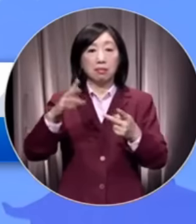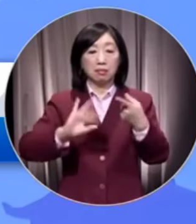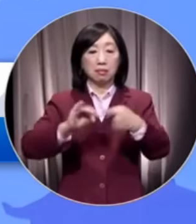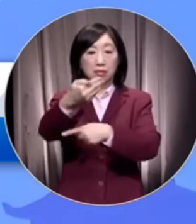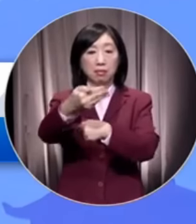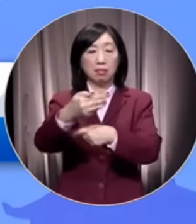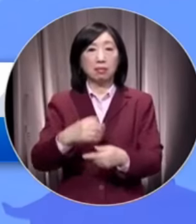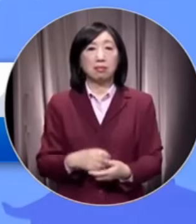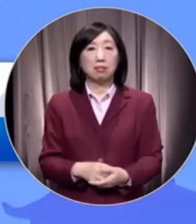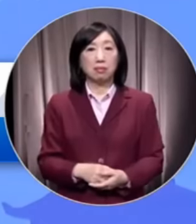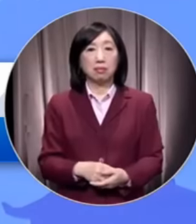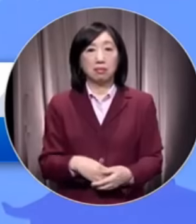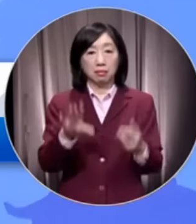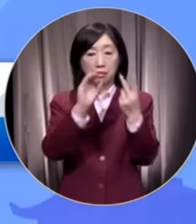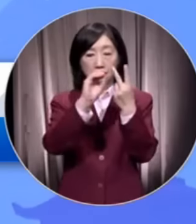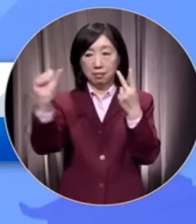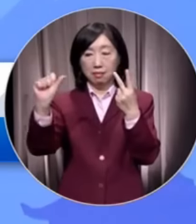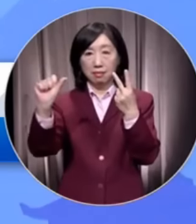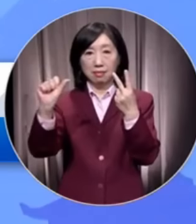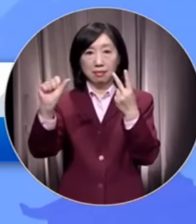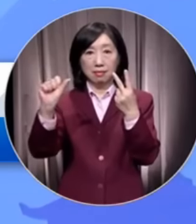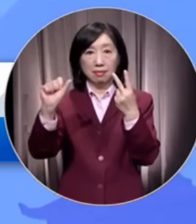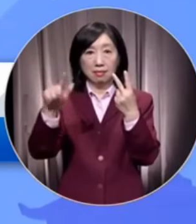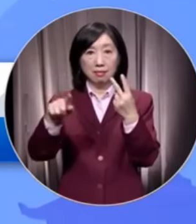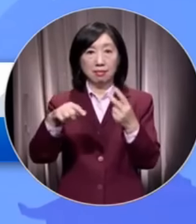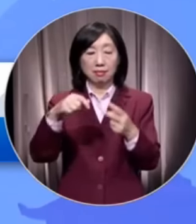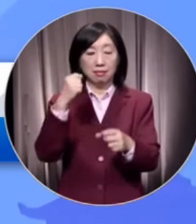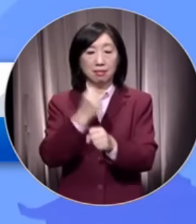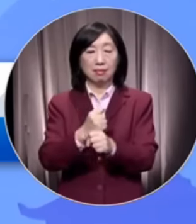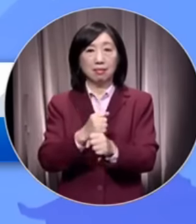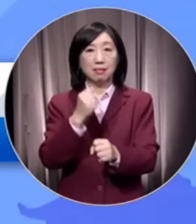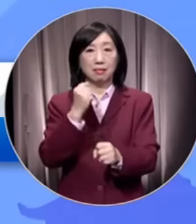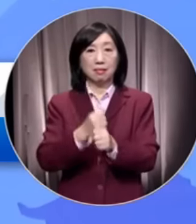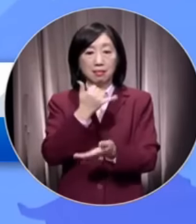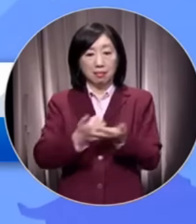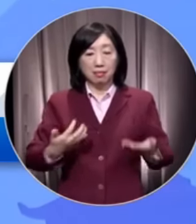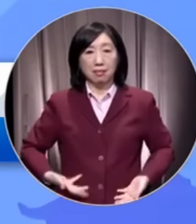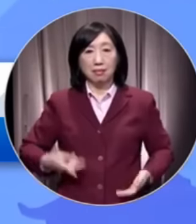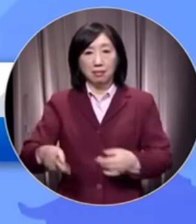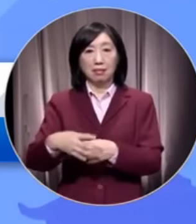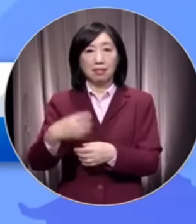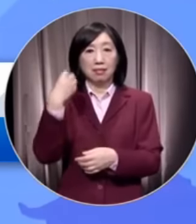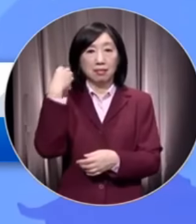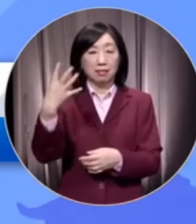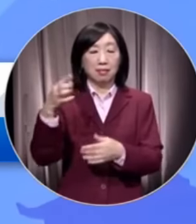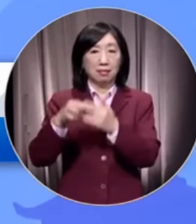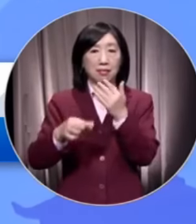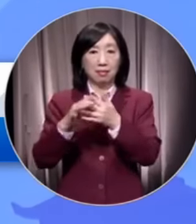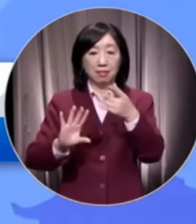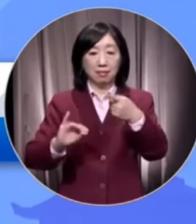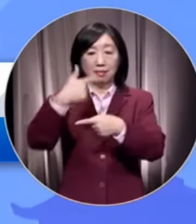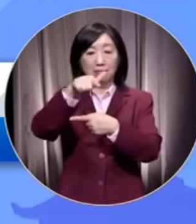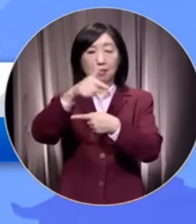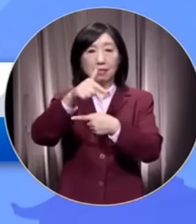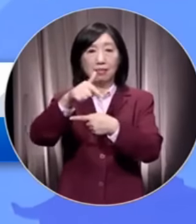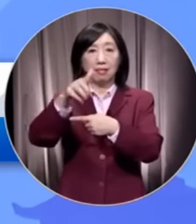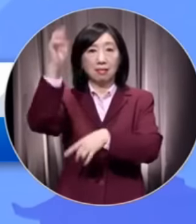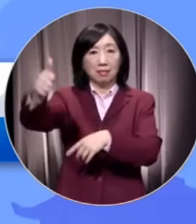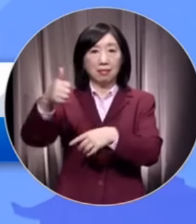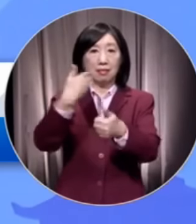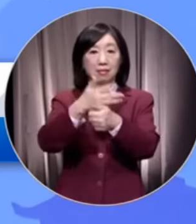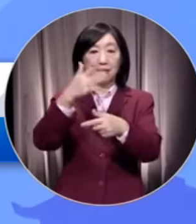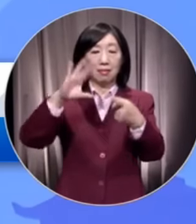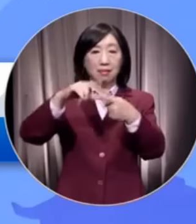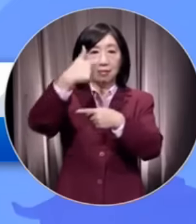9%，再加上2005年实施劳退薪资劳工提拨的6%，其实实质已经加薪了